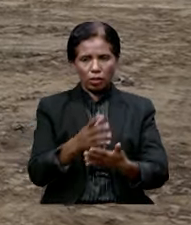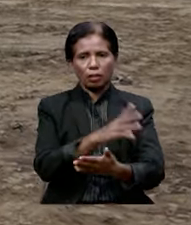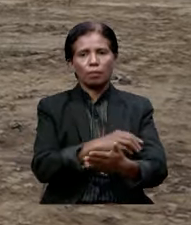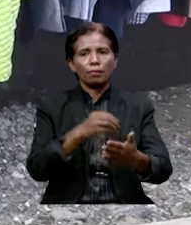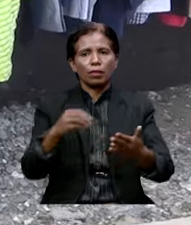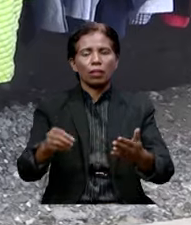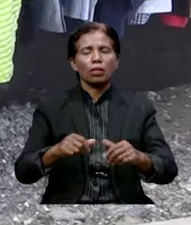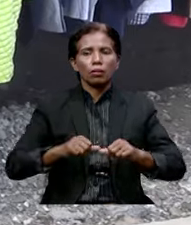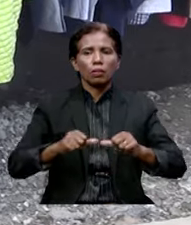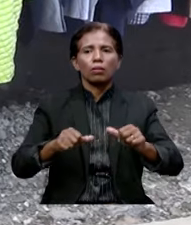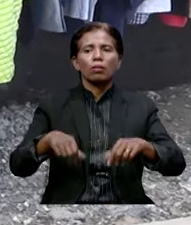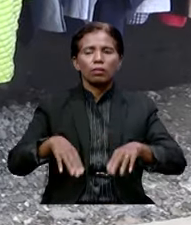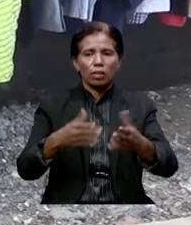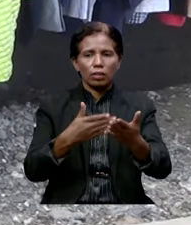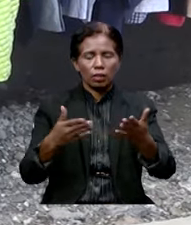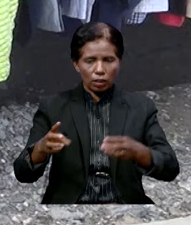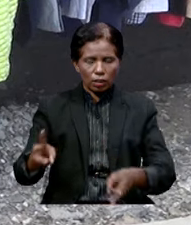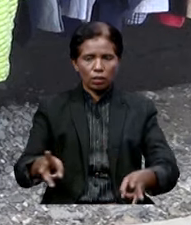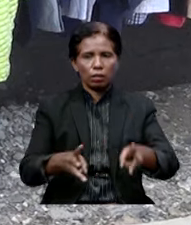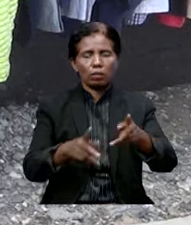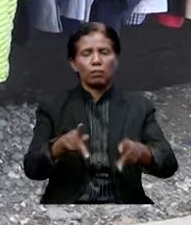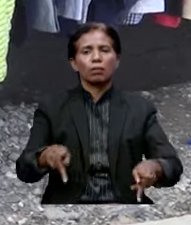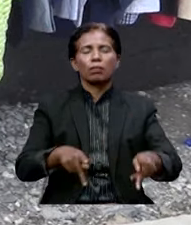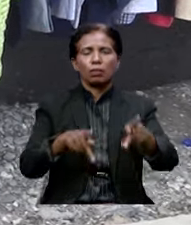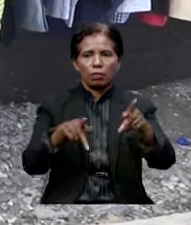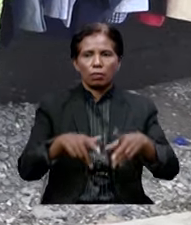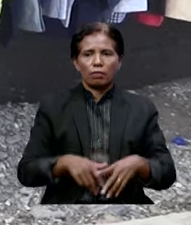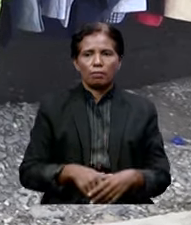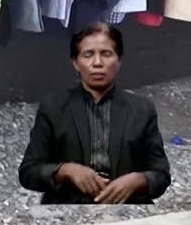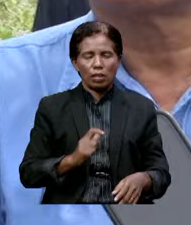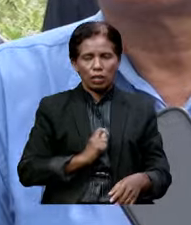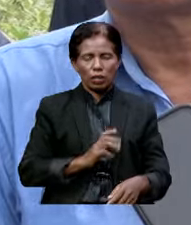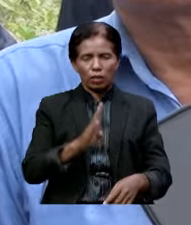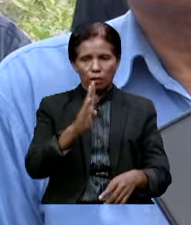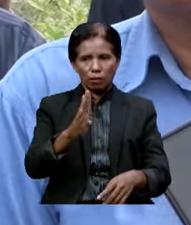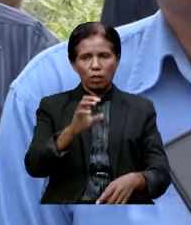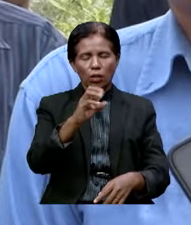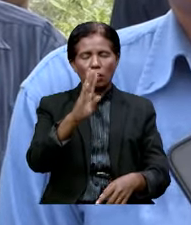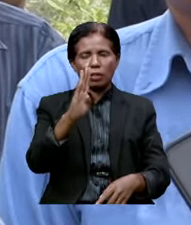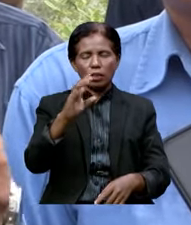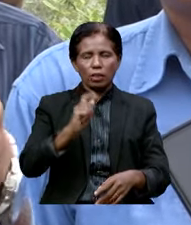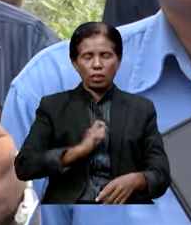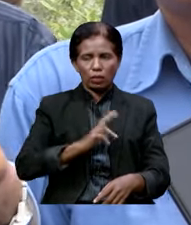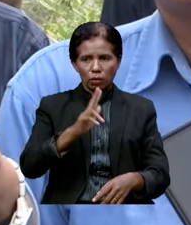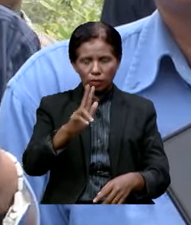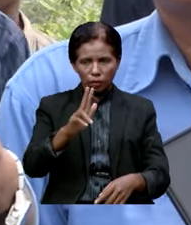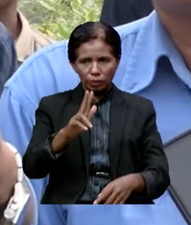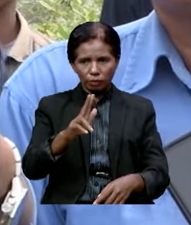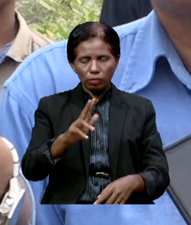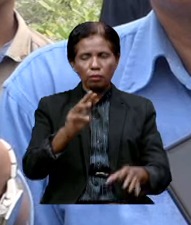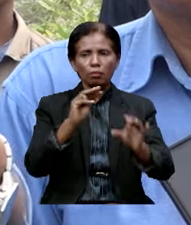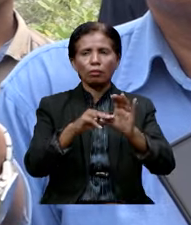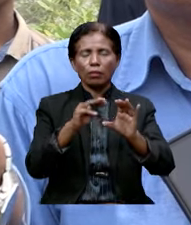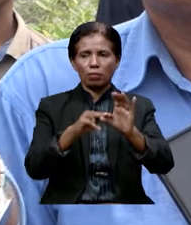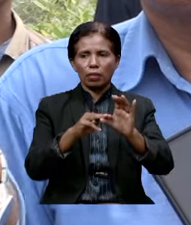se kontinua faan sasani estrada publiko. Tasitolu. Obe Tasitolu, Mercado